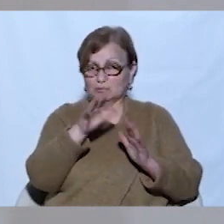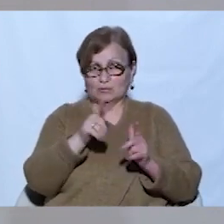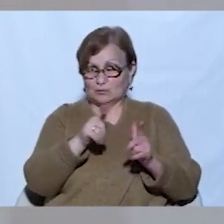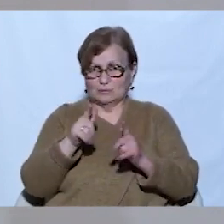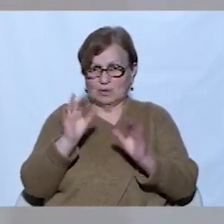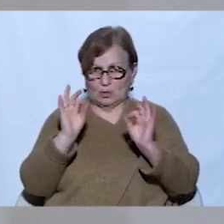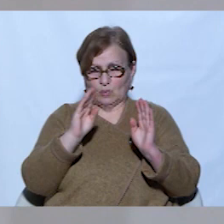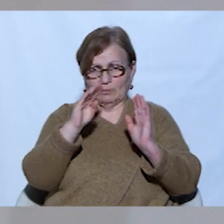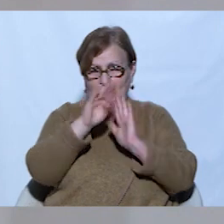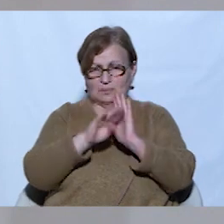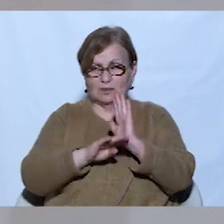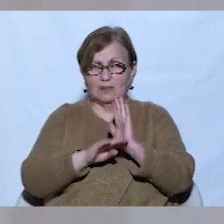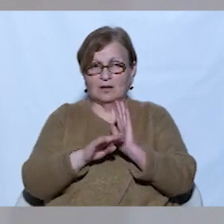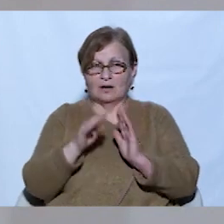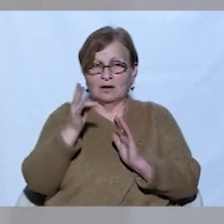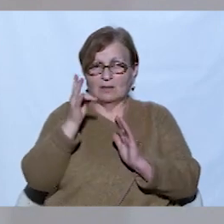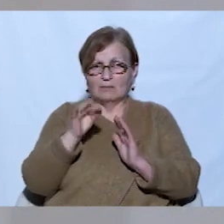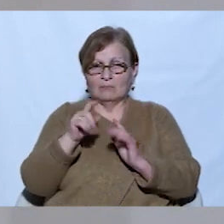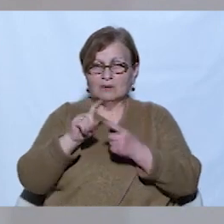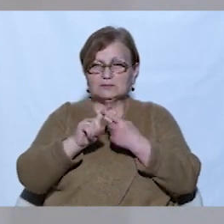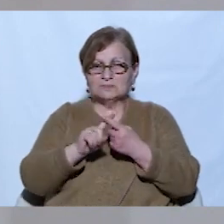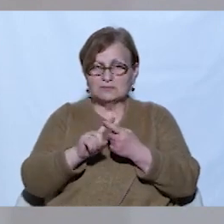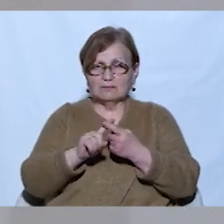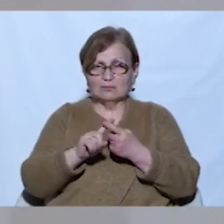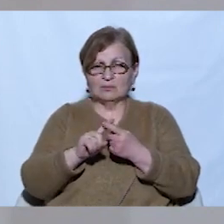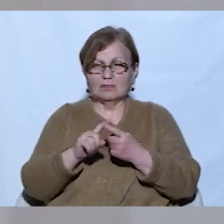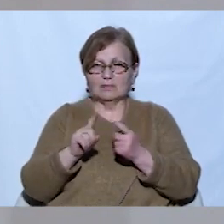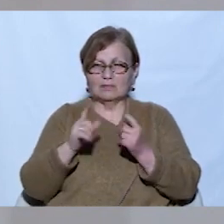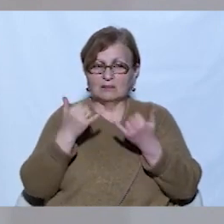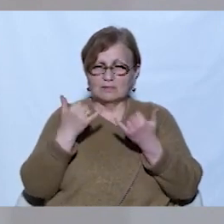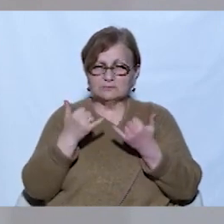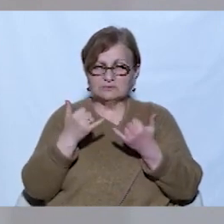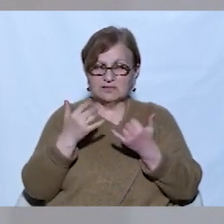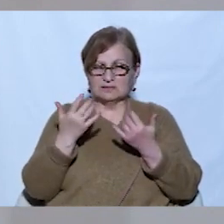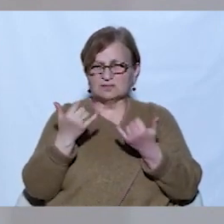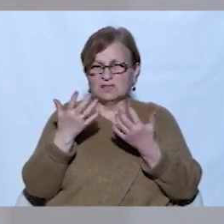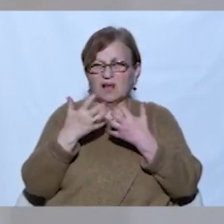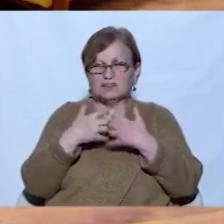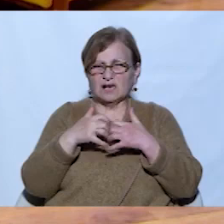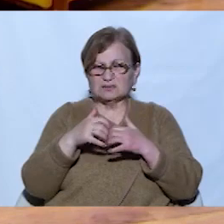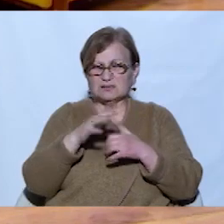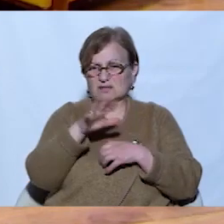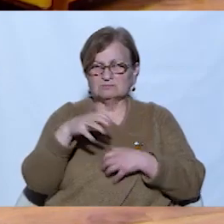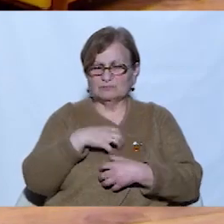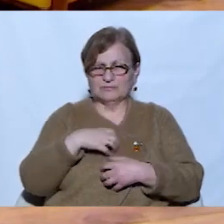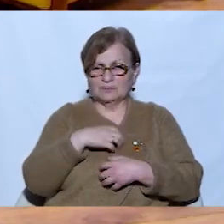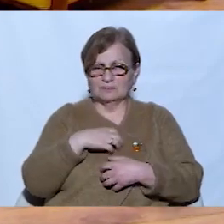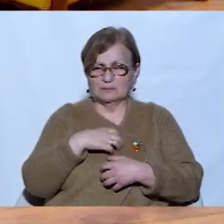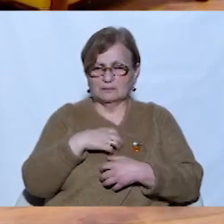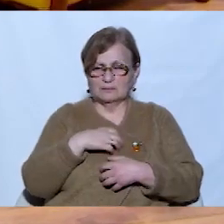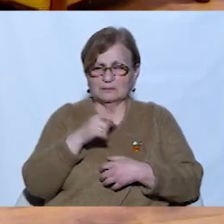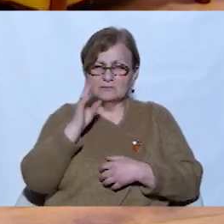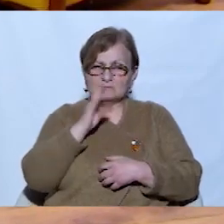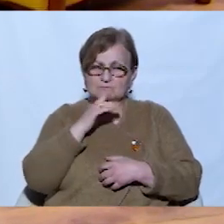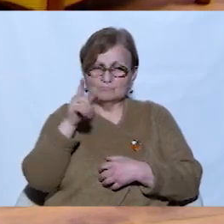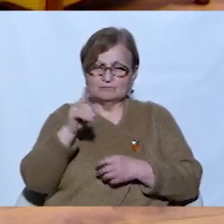არის. მაგრამ არის დამოკიდებული ტექნიკაზე და დღეს ძალიან მნიშვნელოვანი არის, ნებისმიერ